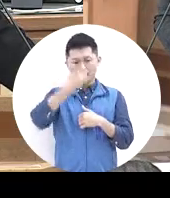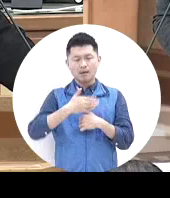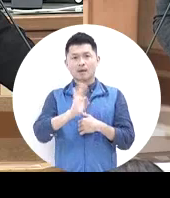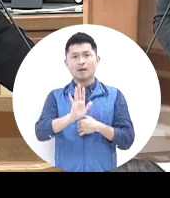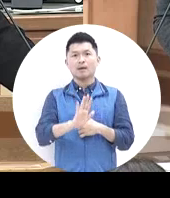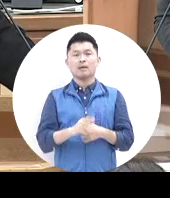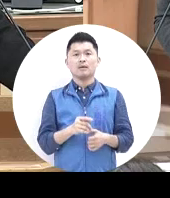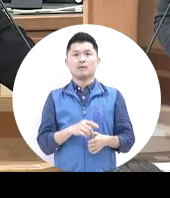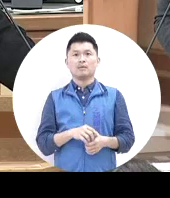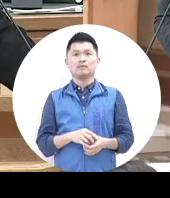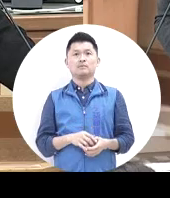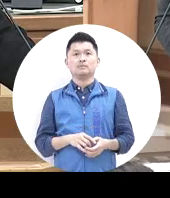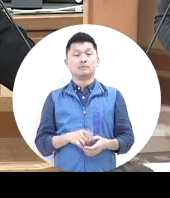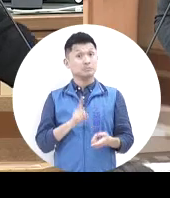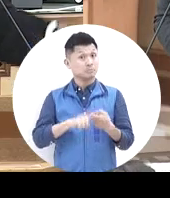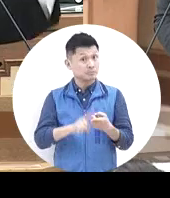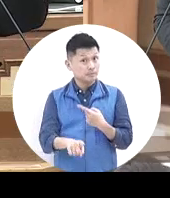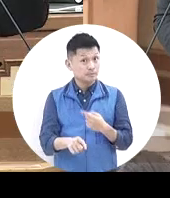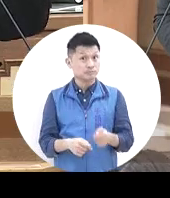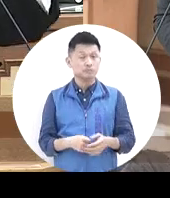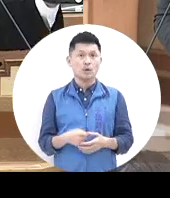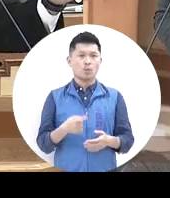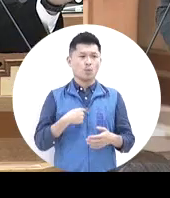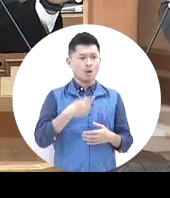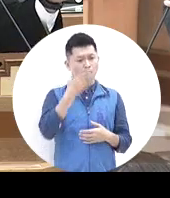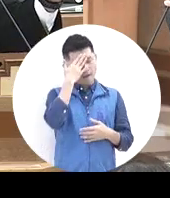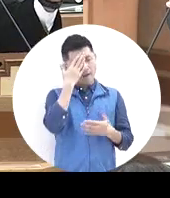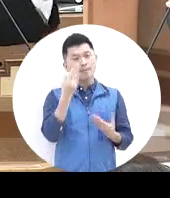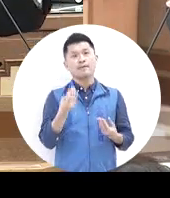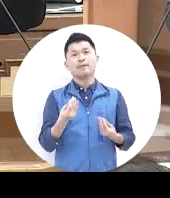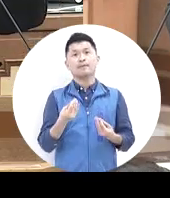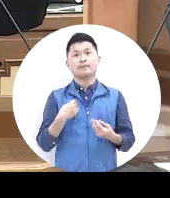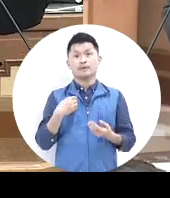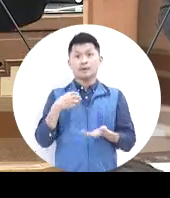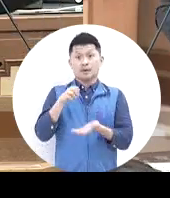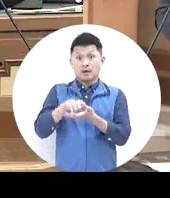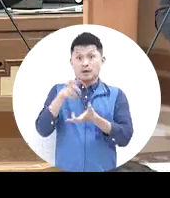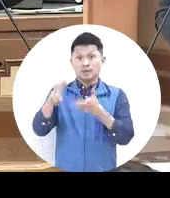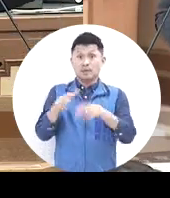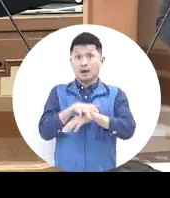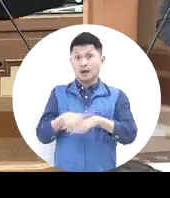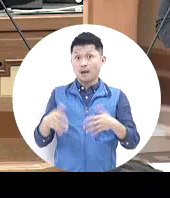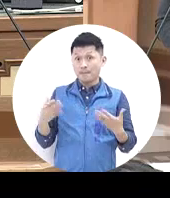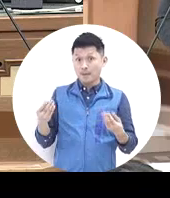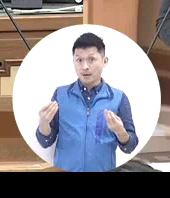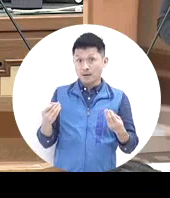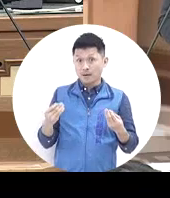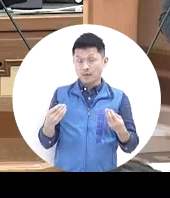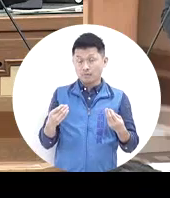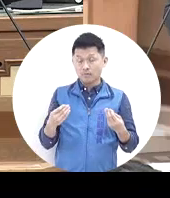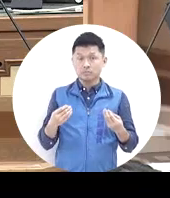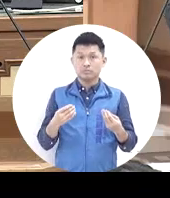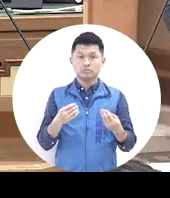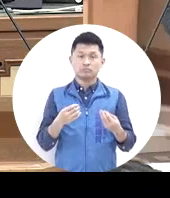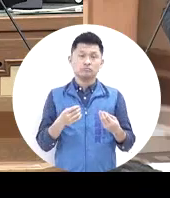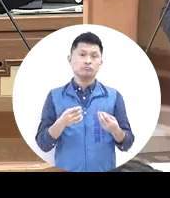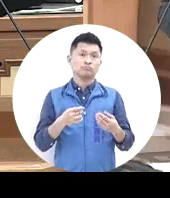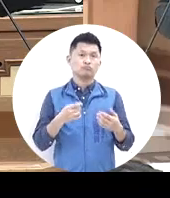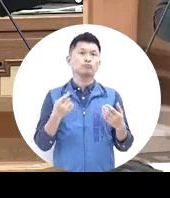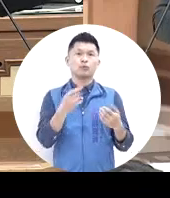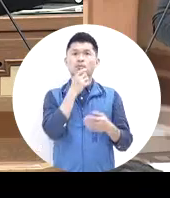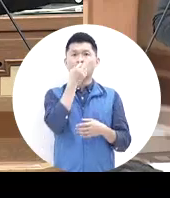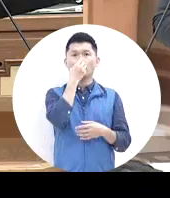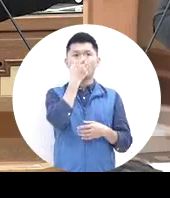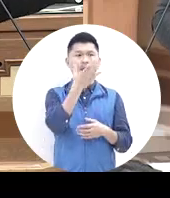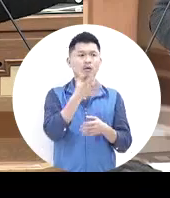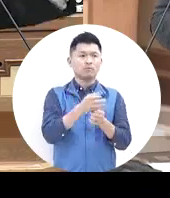长对不对？ 我没有困扰，没有核安，就没有核电，我立场都没改变。 市长，我请教， 我讲过的话都没有， 市